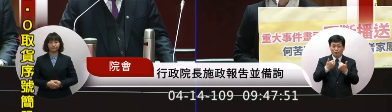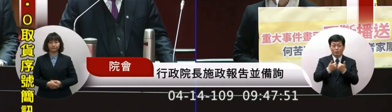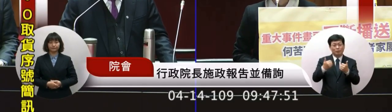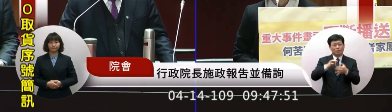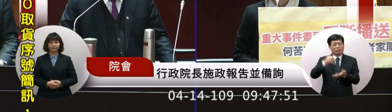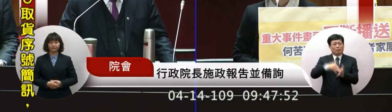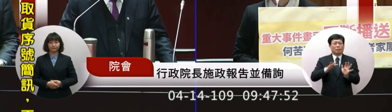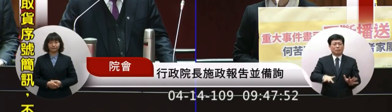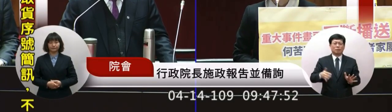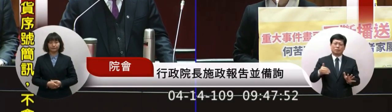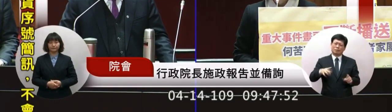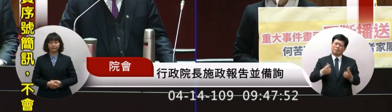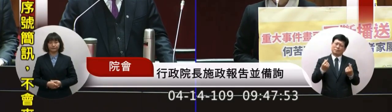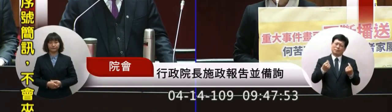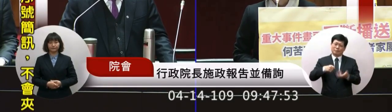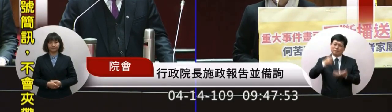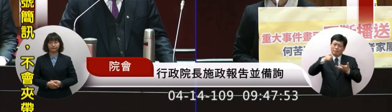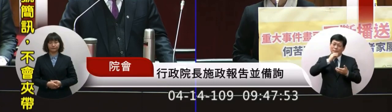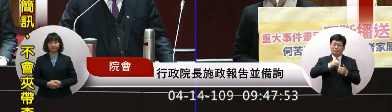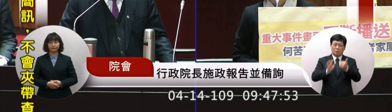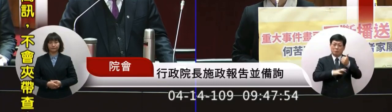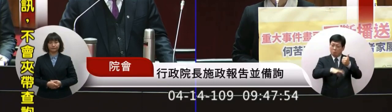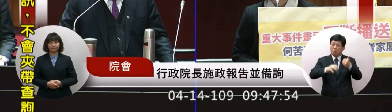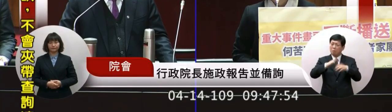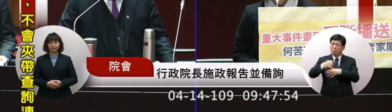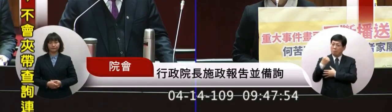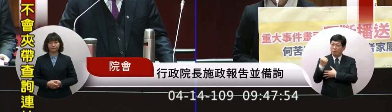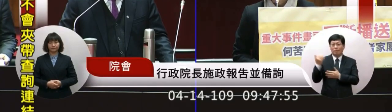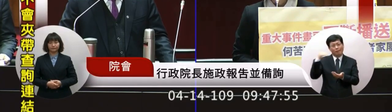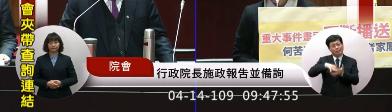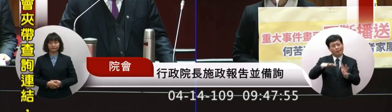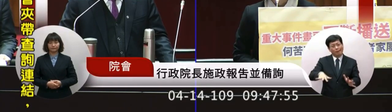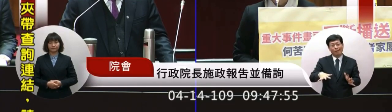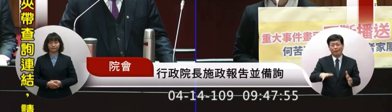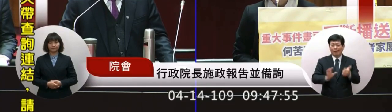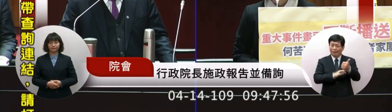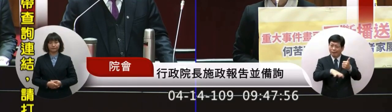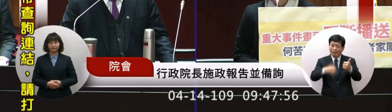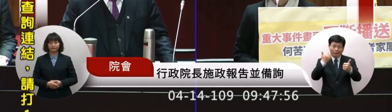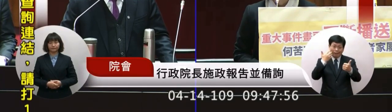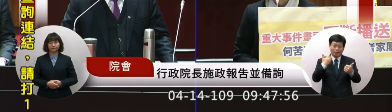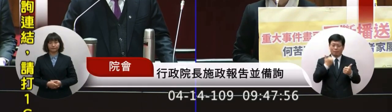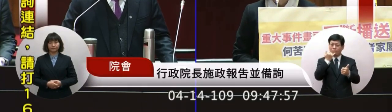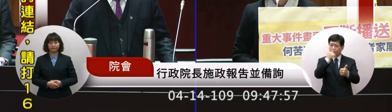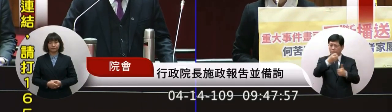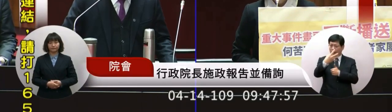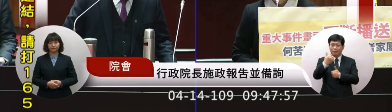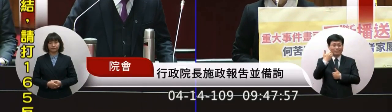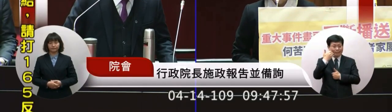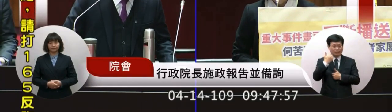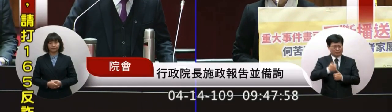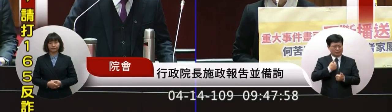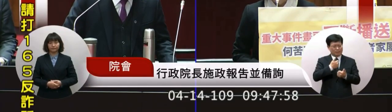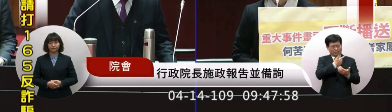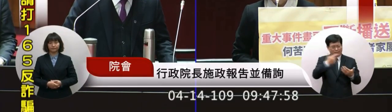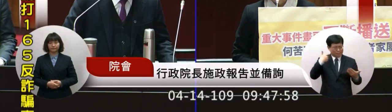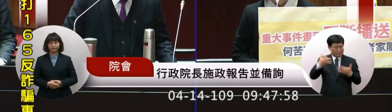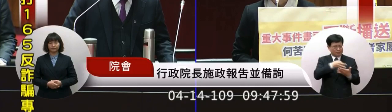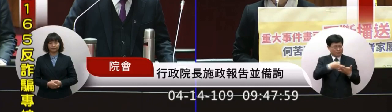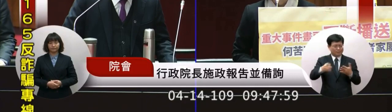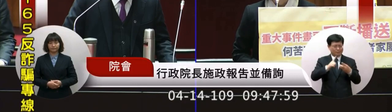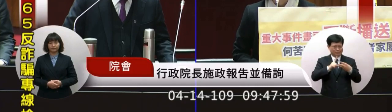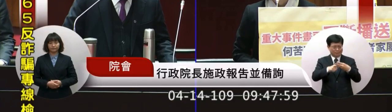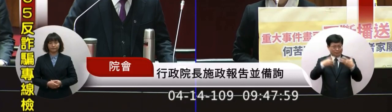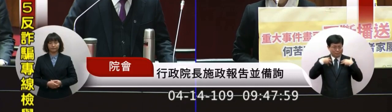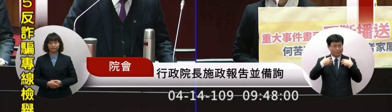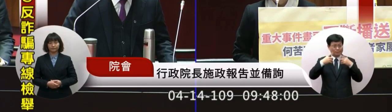谈到这个部分，那一直提到的都是相关部会应该积极来处理。但这个相关部会，我们能不能请求院长能够给我们一个真正明确的主责窗口，来